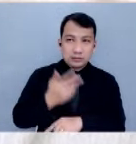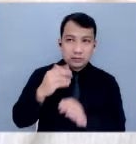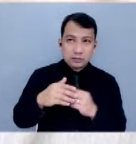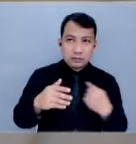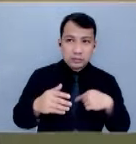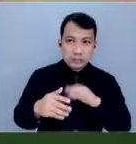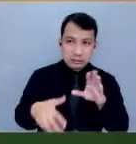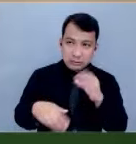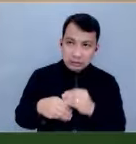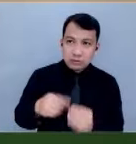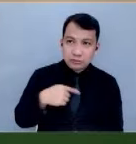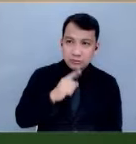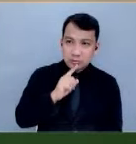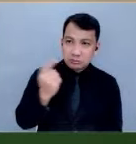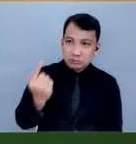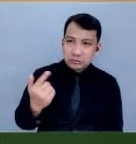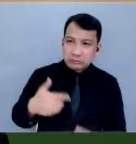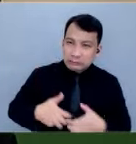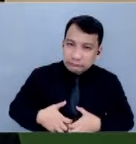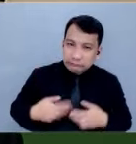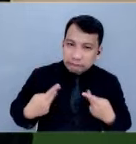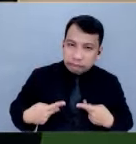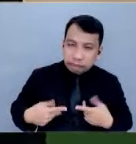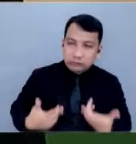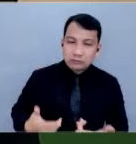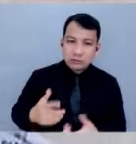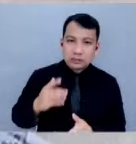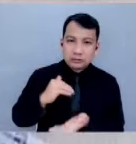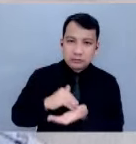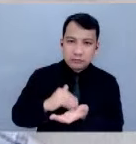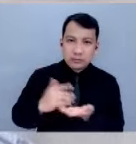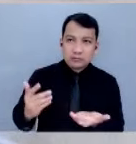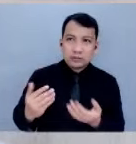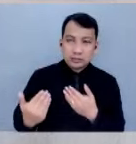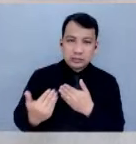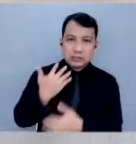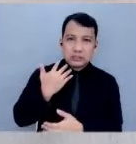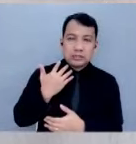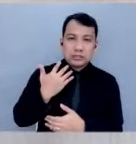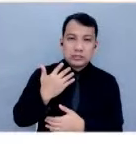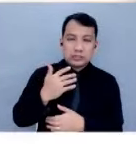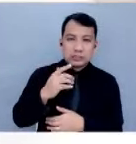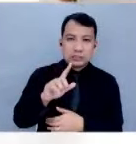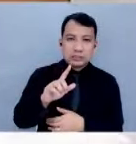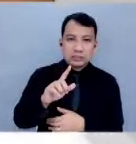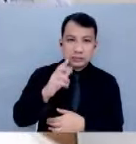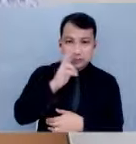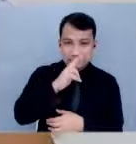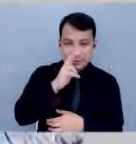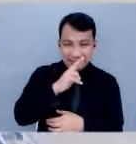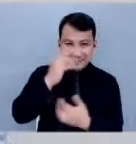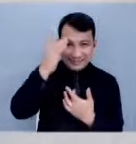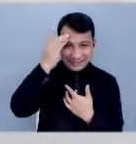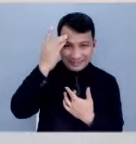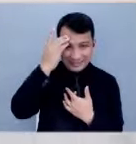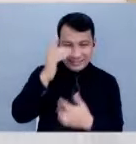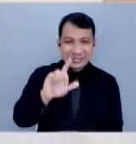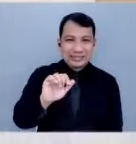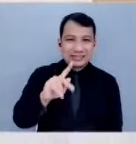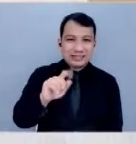tiyan ko. Nakumpirma ng mga doktor na tinamaan siya ng leptospirosis. Kinailangan pa siyang isailalim